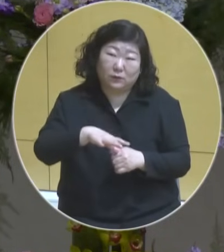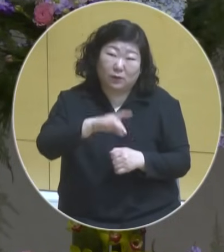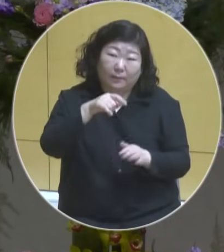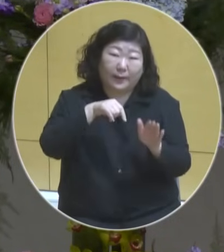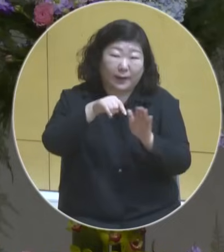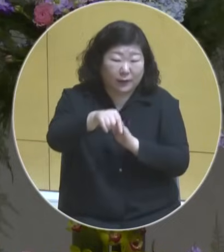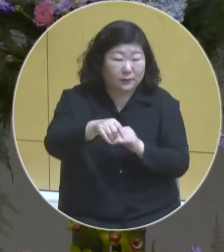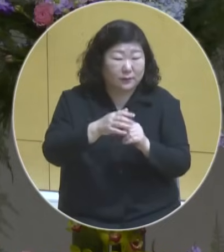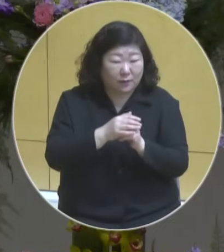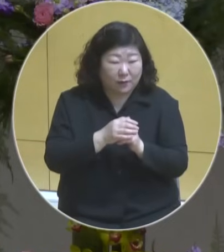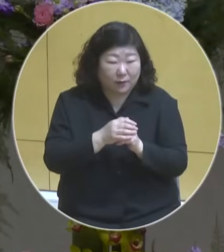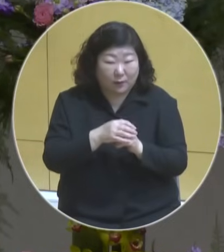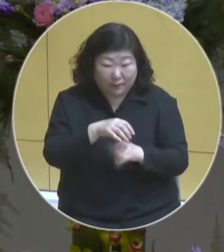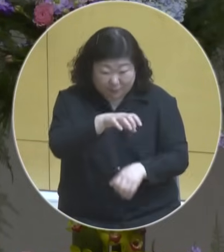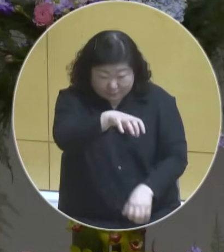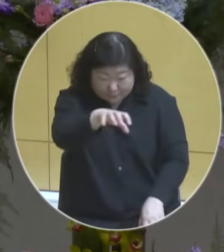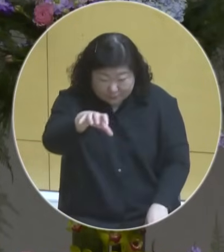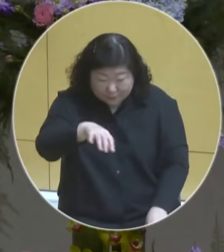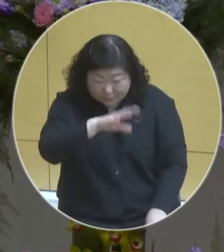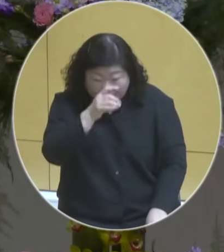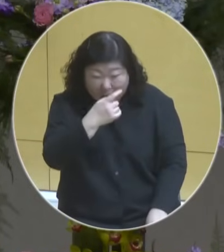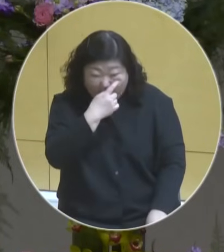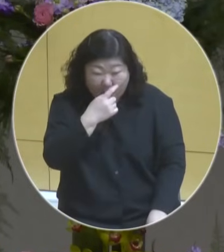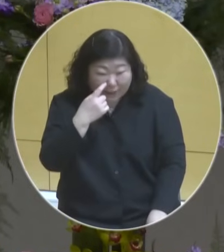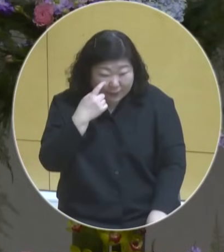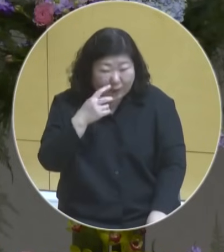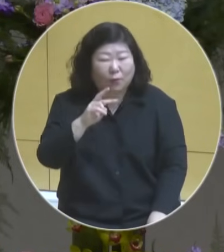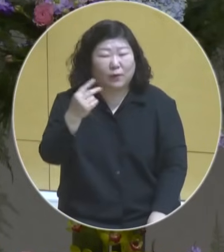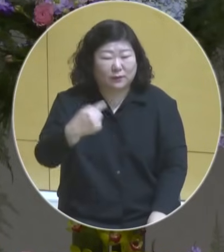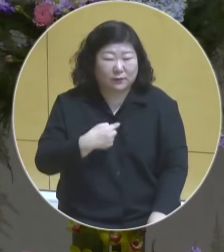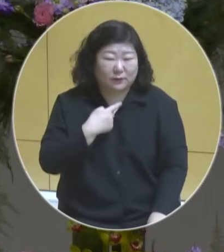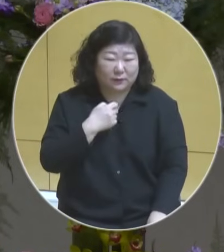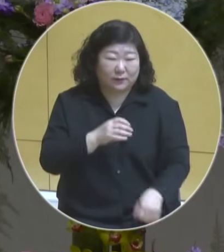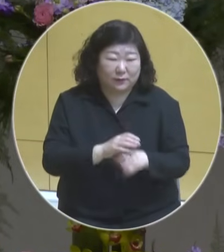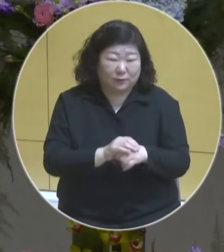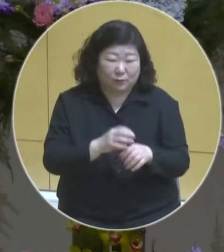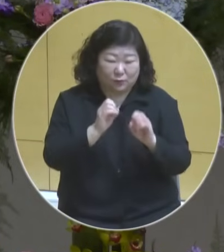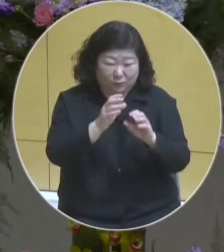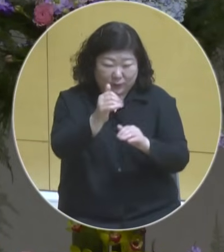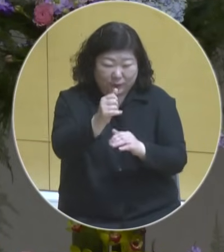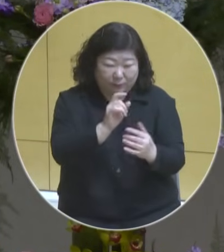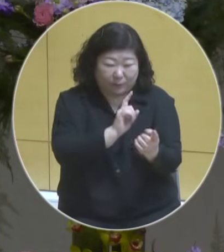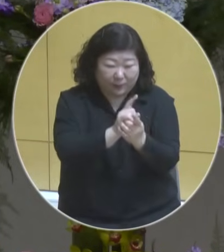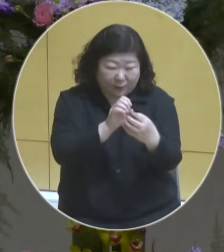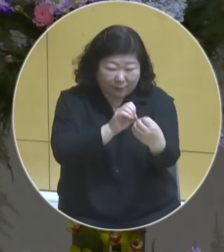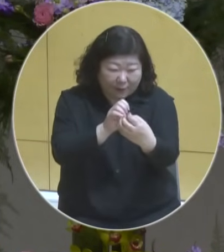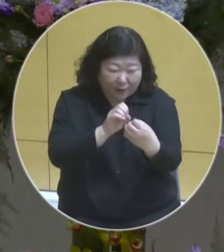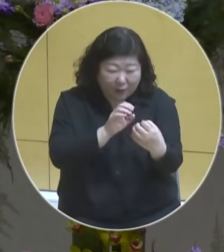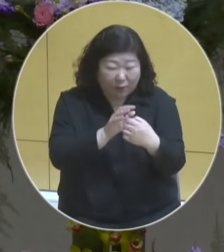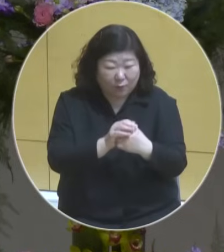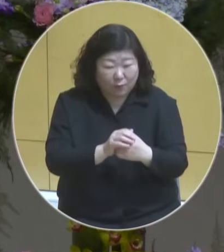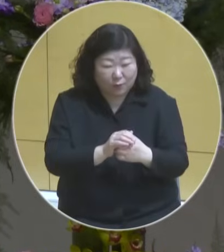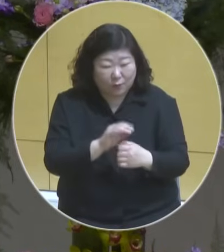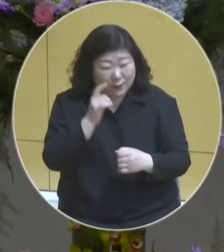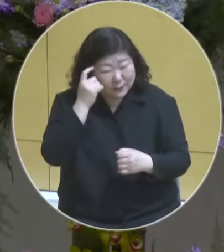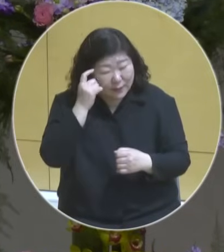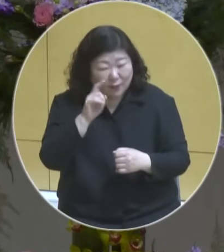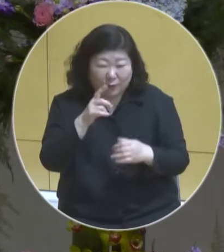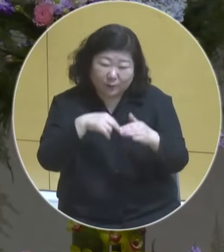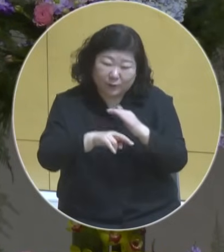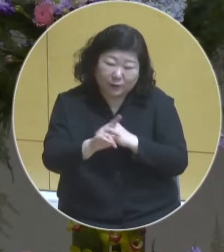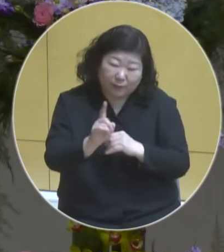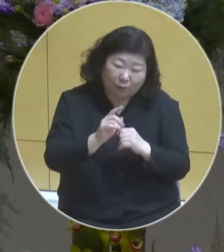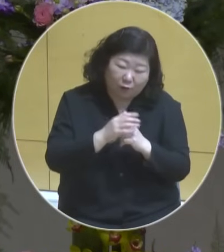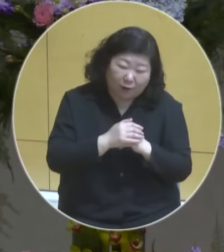선교사님들 다 만나보면서 어떤 마음들과 어떤 생각을 갖고 있는가 하는 것을 점검하고 또 우리 자녀들